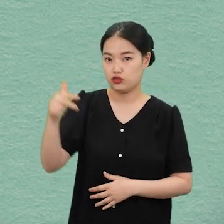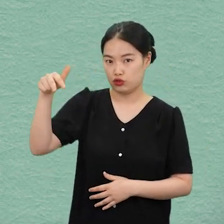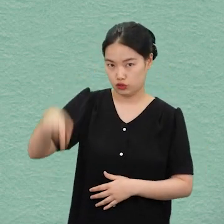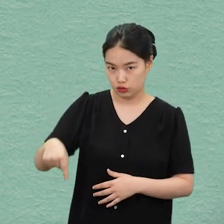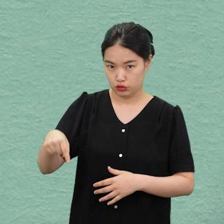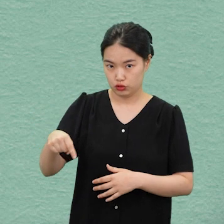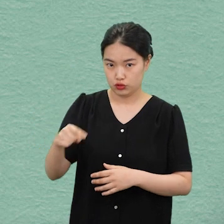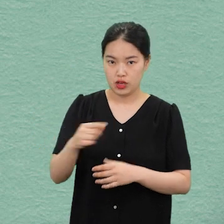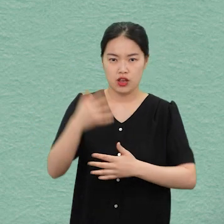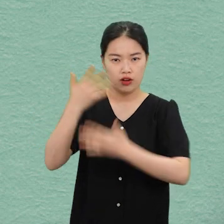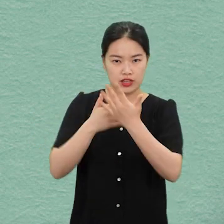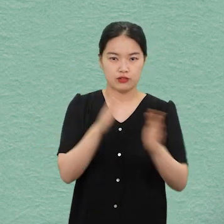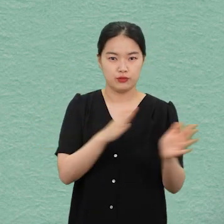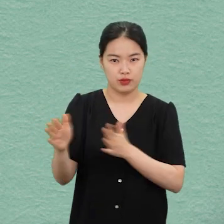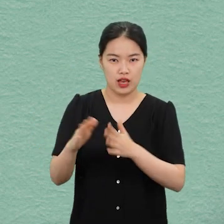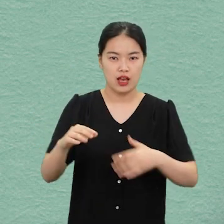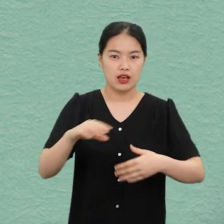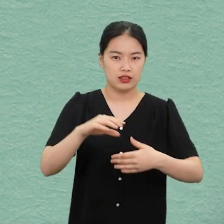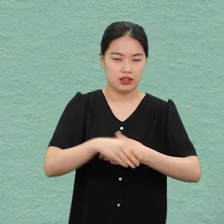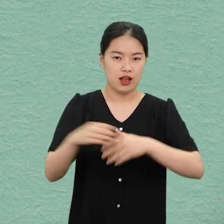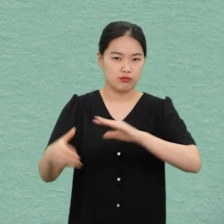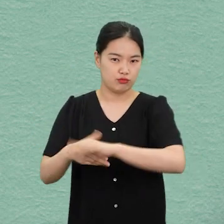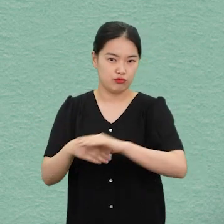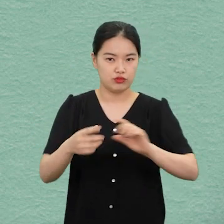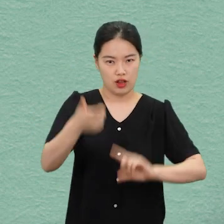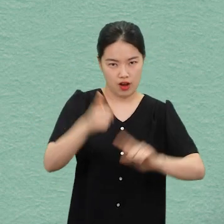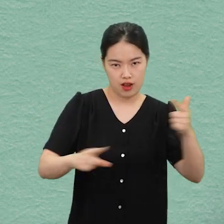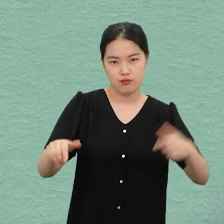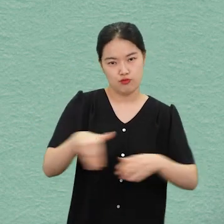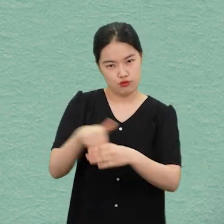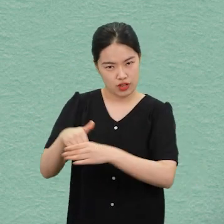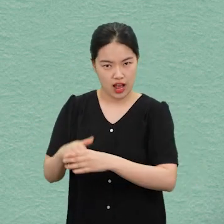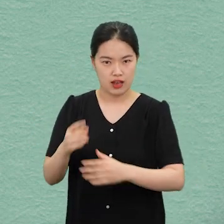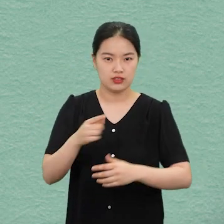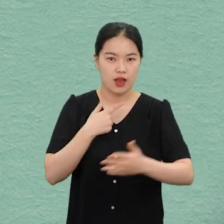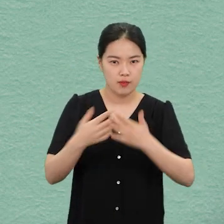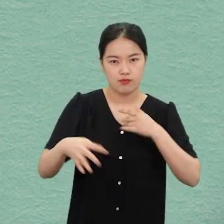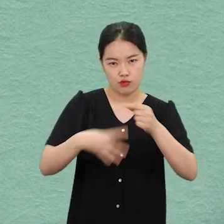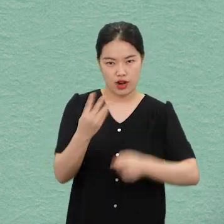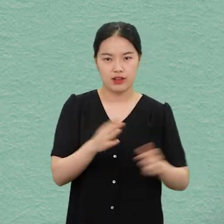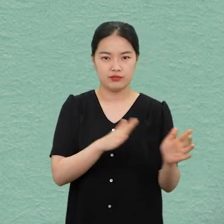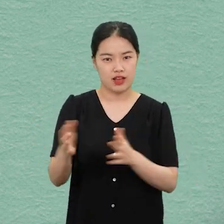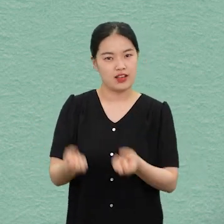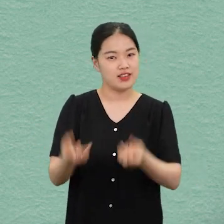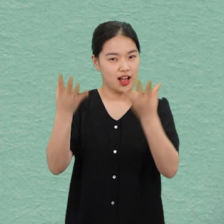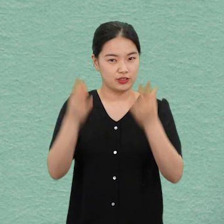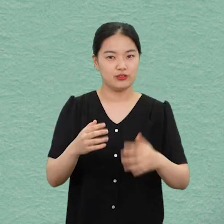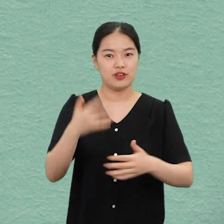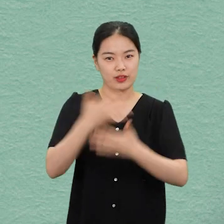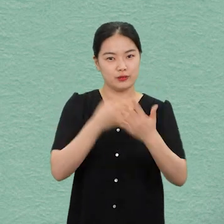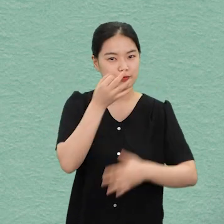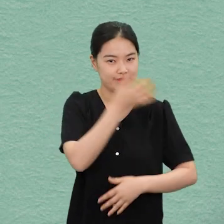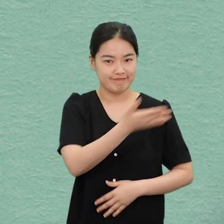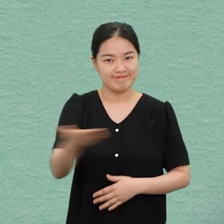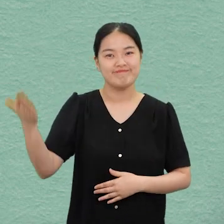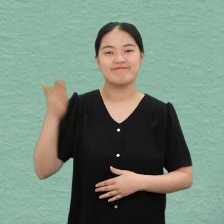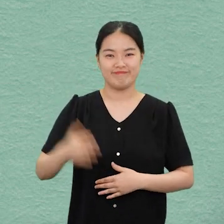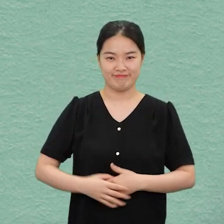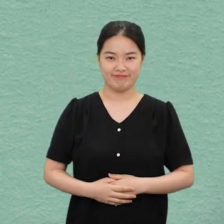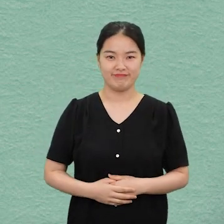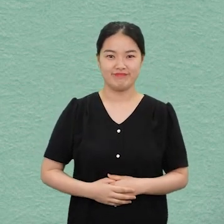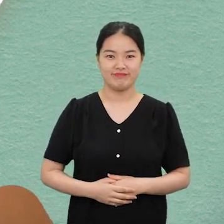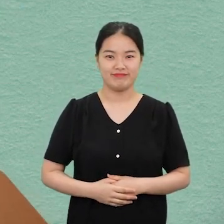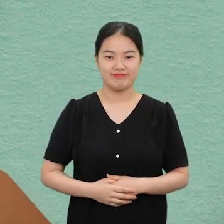다문화 체험 행사 브이로그까지 다양한 충남 교육 소식을 준비했습니다. 자, 그럼 힘차게 출발해